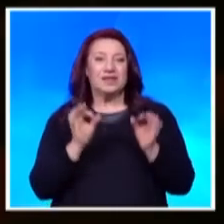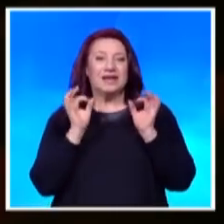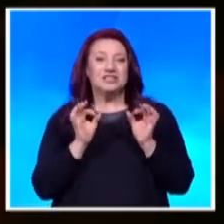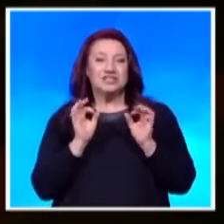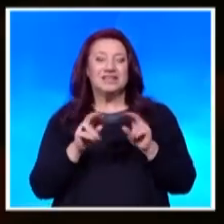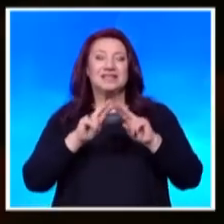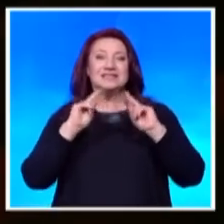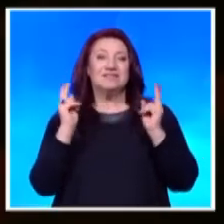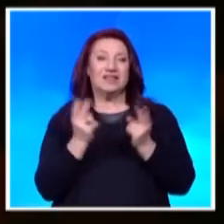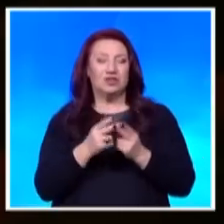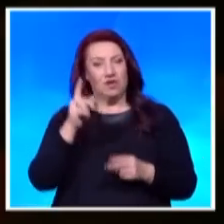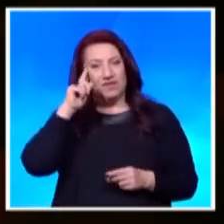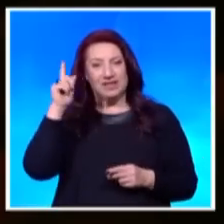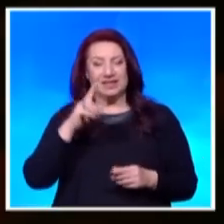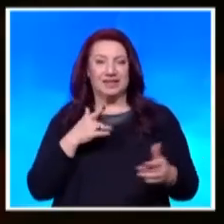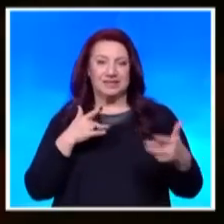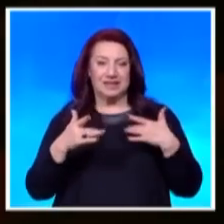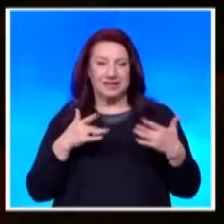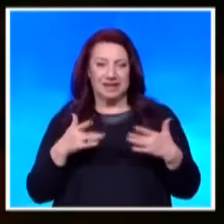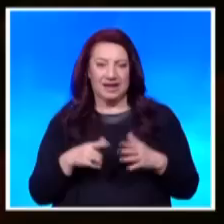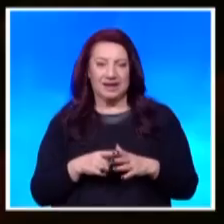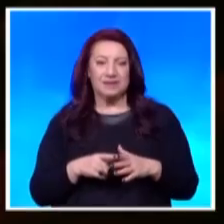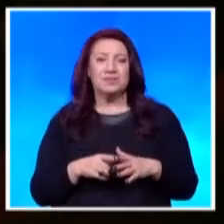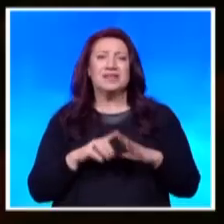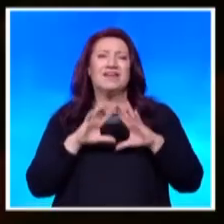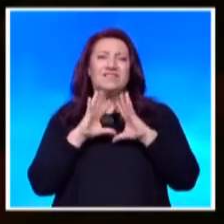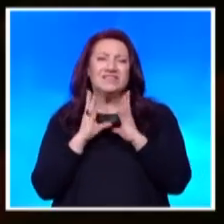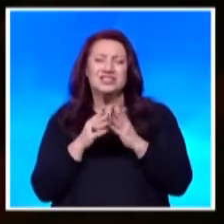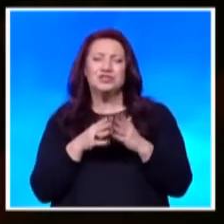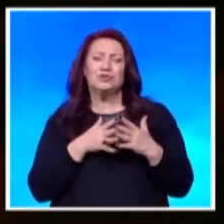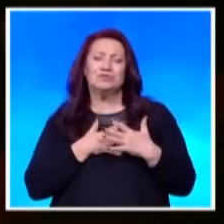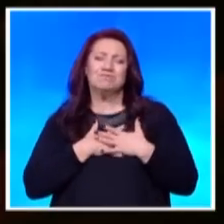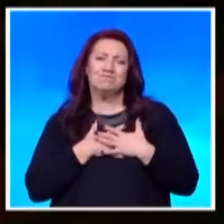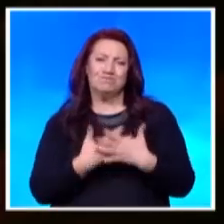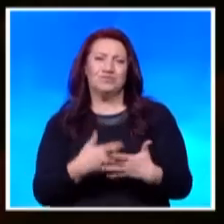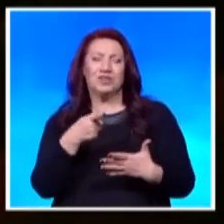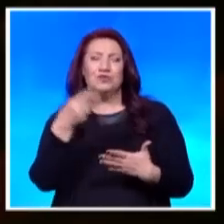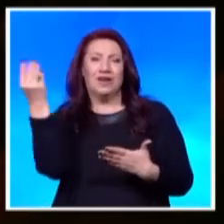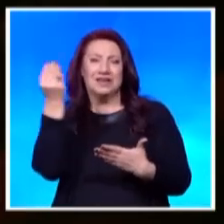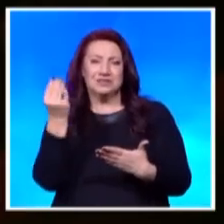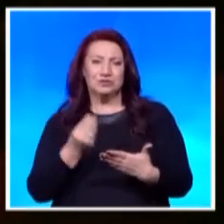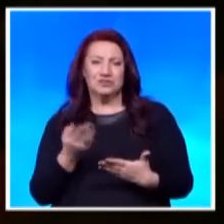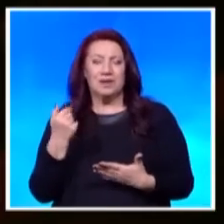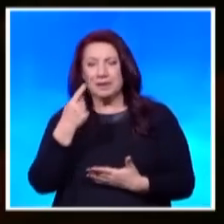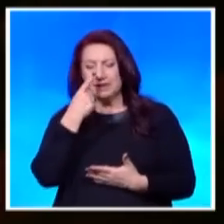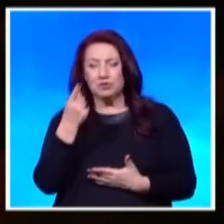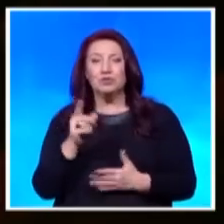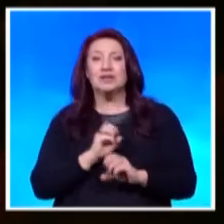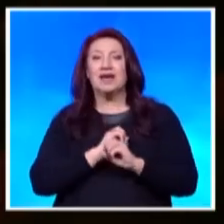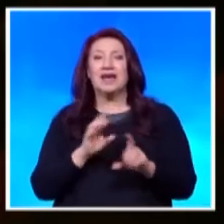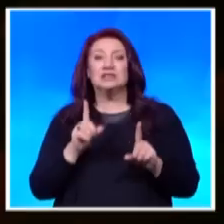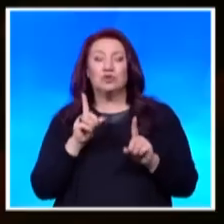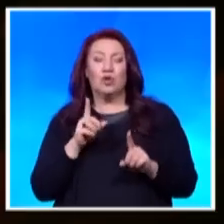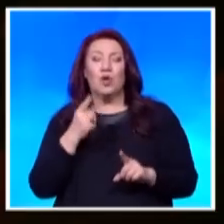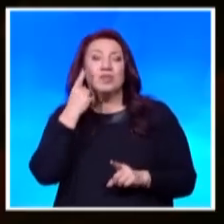ден на театъра на всички, които живеят и дишат с това изкуство. Преди броени минути стана ясна най-младата носителка на